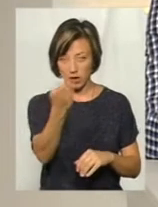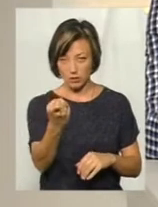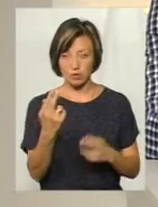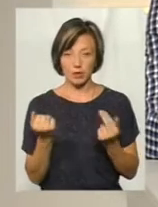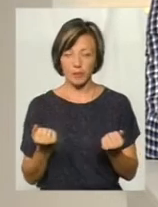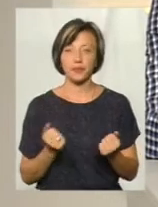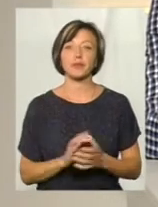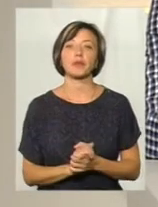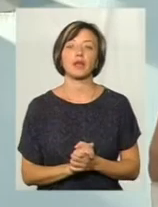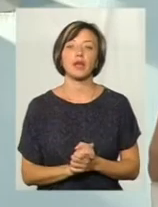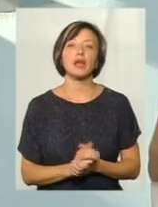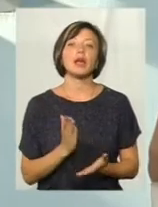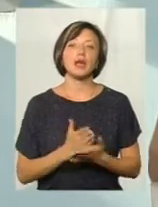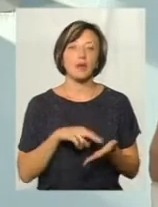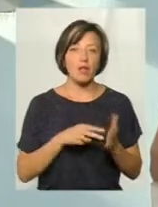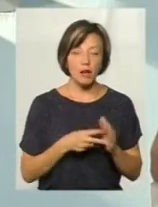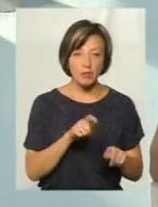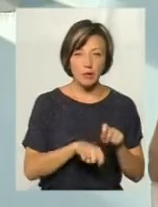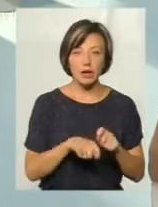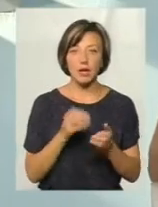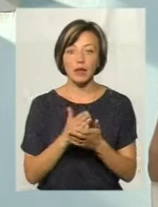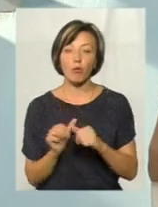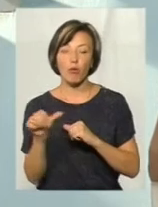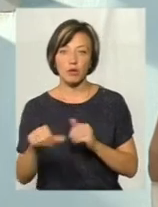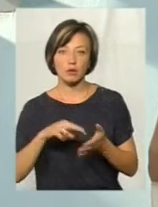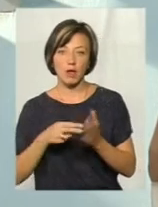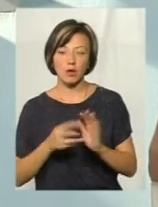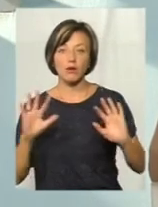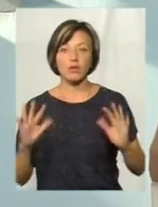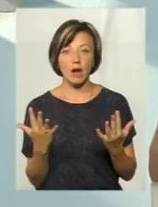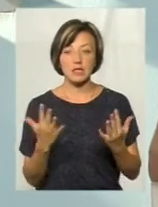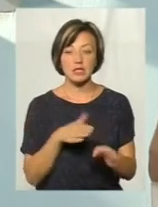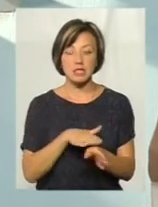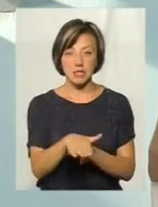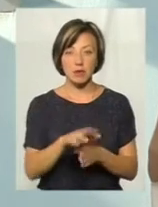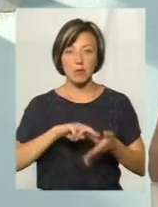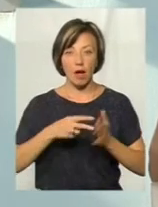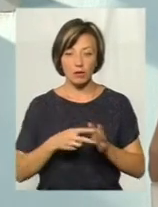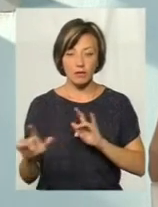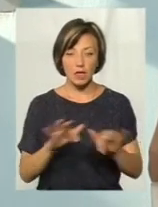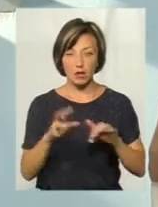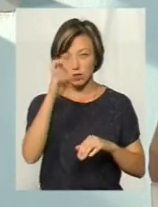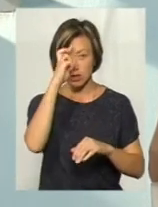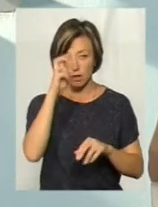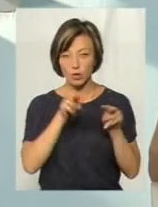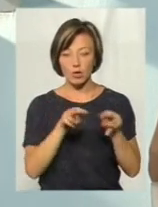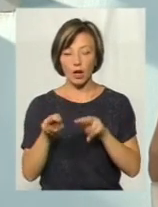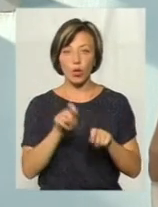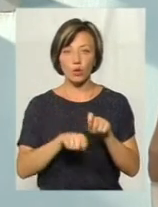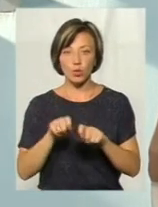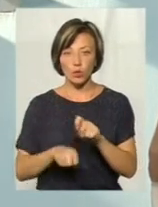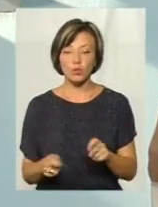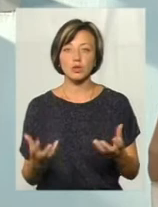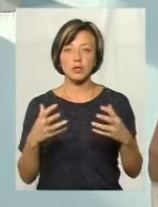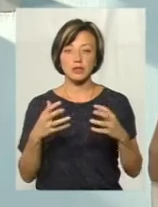Це планово, так? Є планові перевірки і є позапланові. У разі здійснення планових заходів державного нагляду контролю